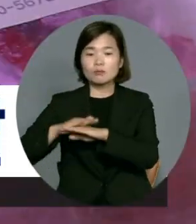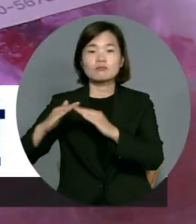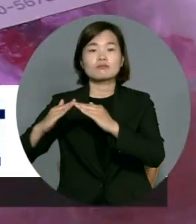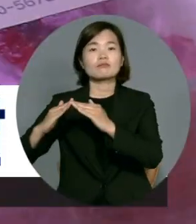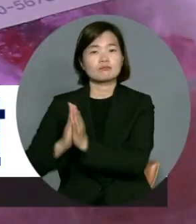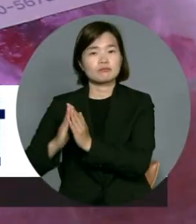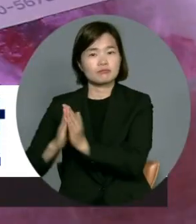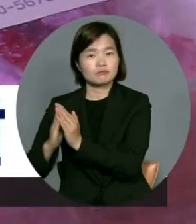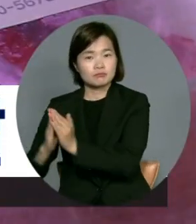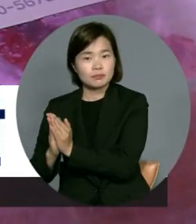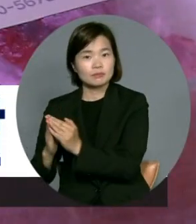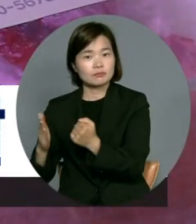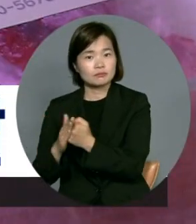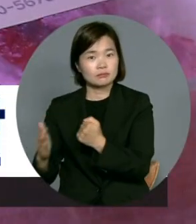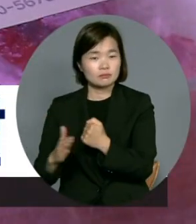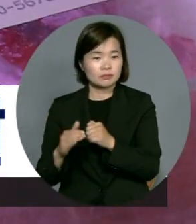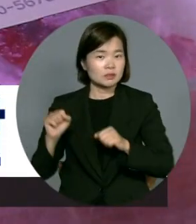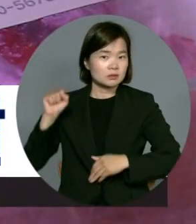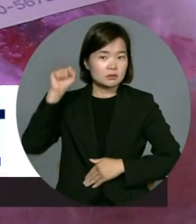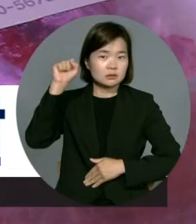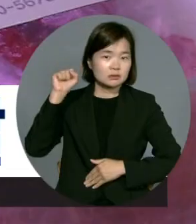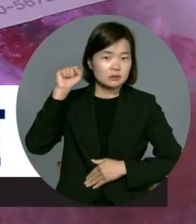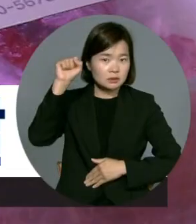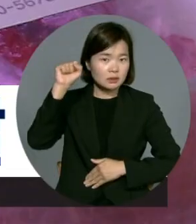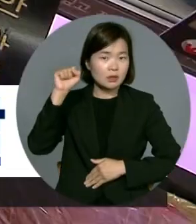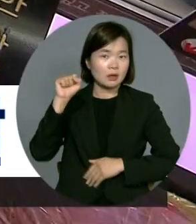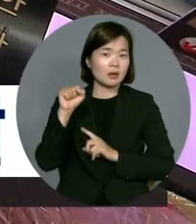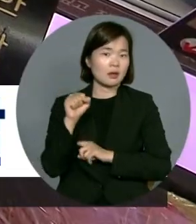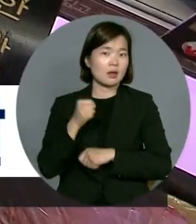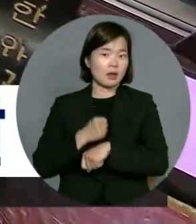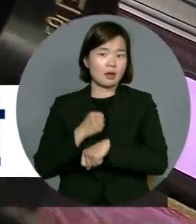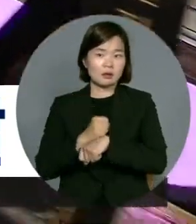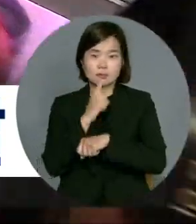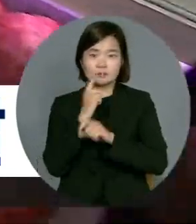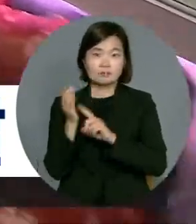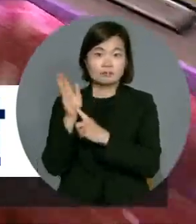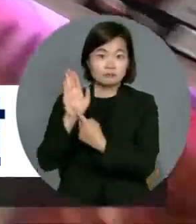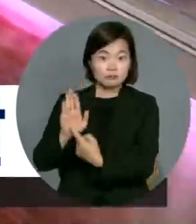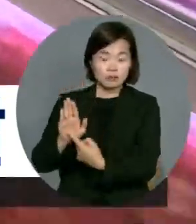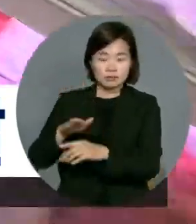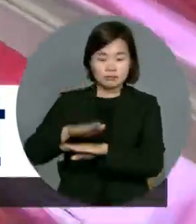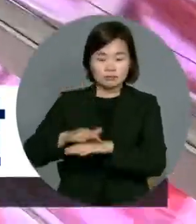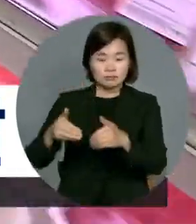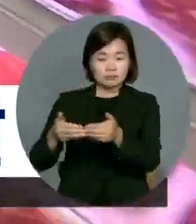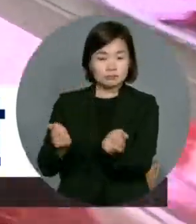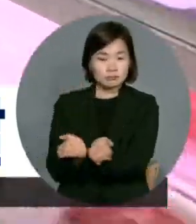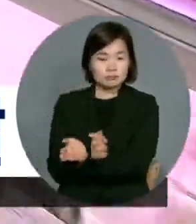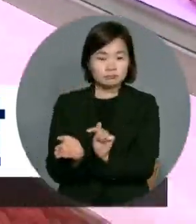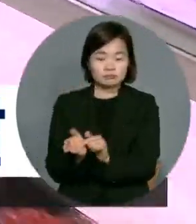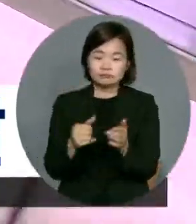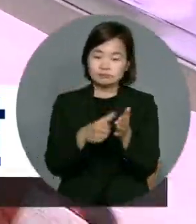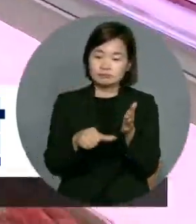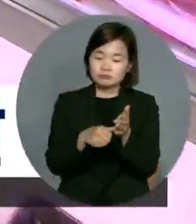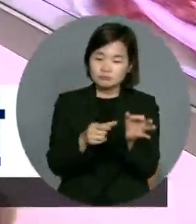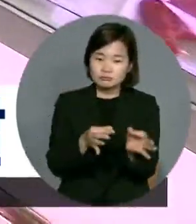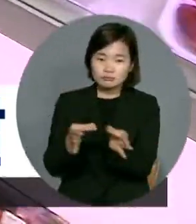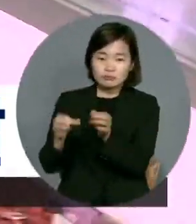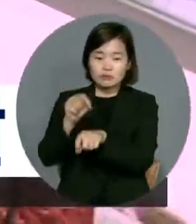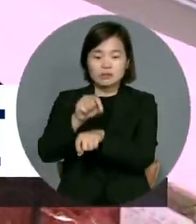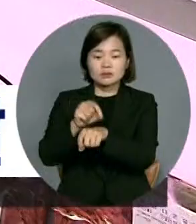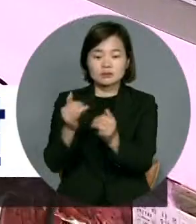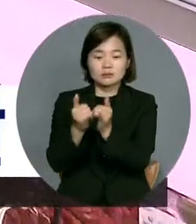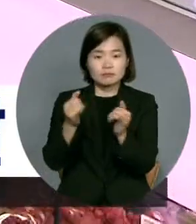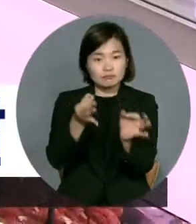가져올 것이라며 집회 등의 대정부 투쟁을 예고했습니다 농민단체 는 농자재 값 인건비가 크게